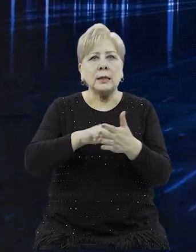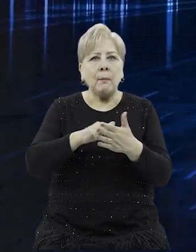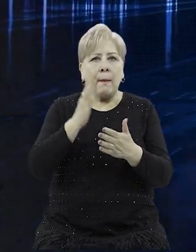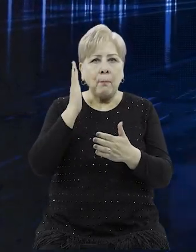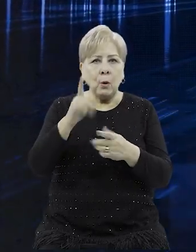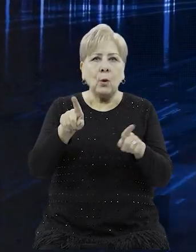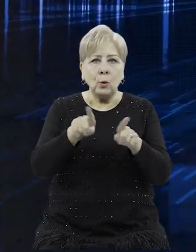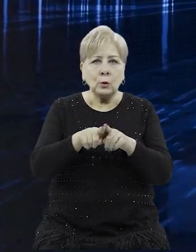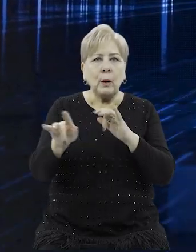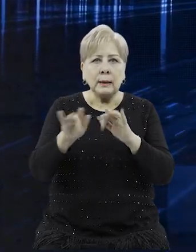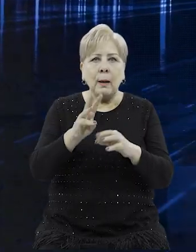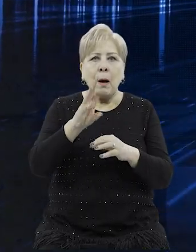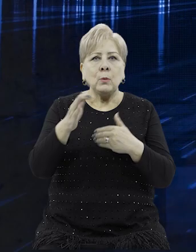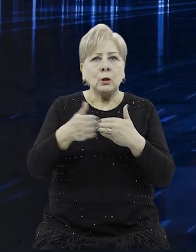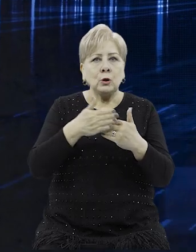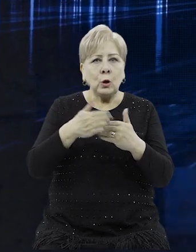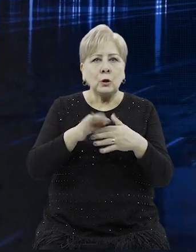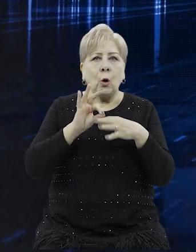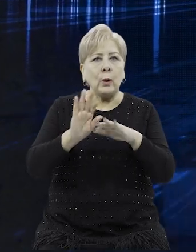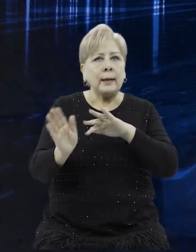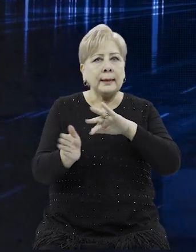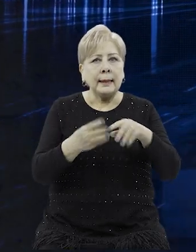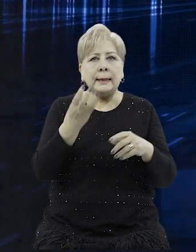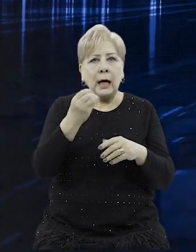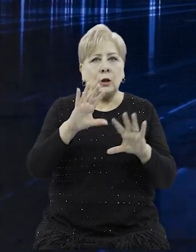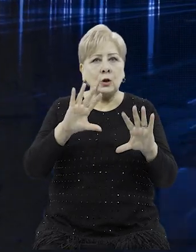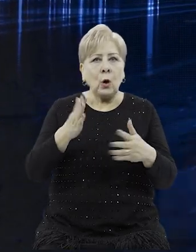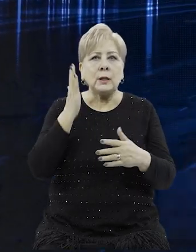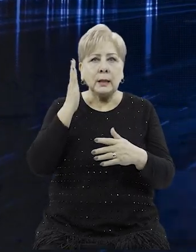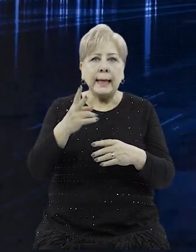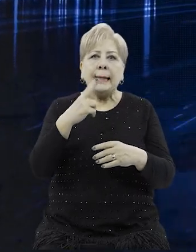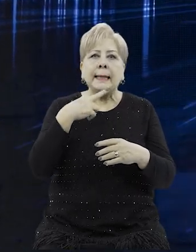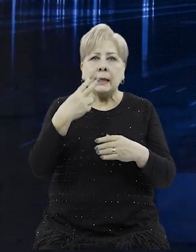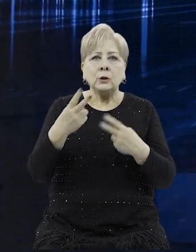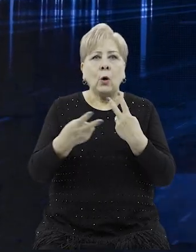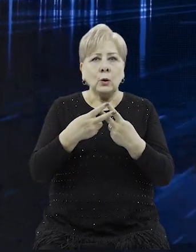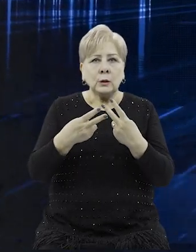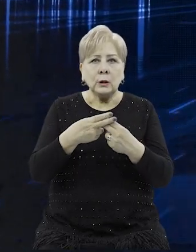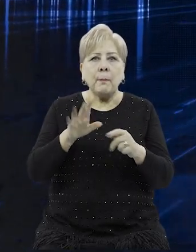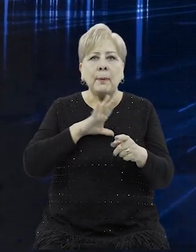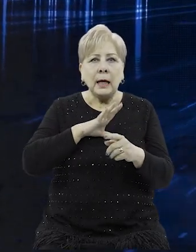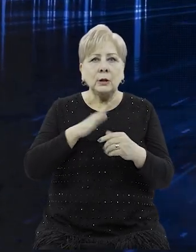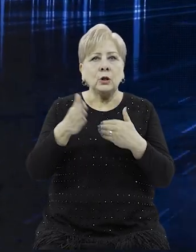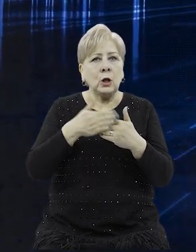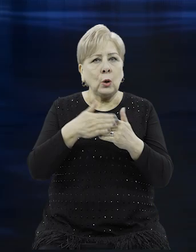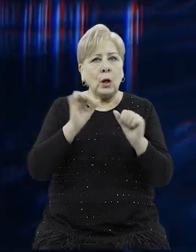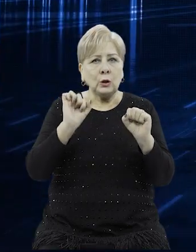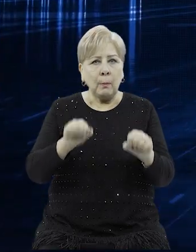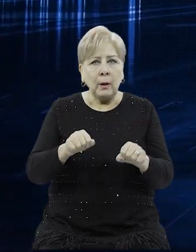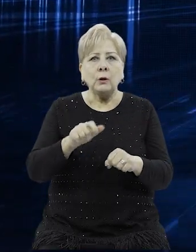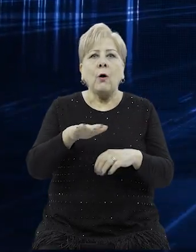bo'ladi. Ushbu harakat ma'muriy jazo qo'llanilgandan keyin yana sodir etilsa, 2 yilgacha ozodlikni cheklash bilan jazolanishi